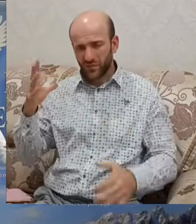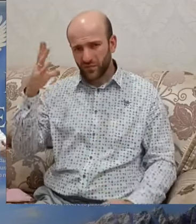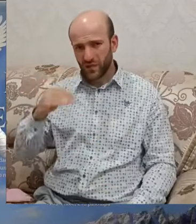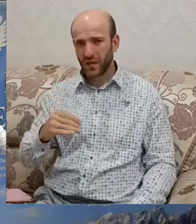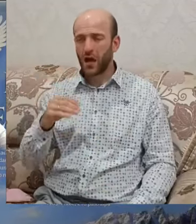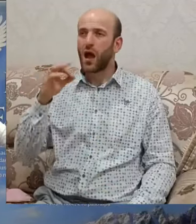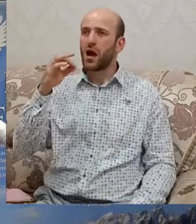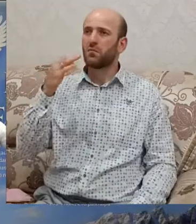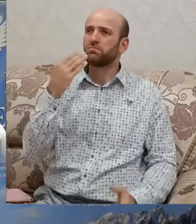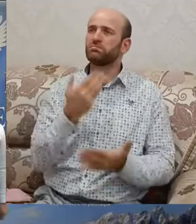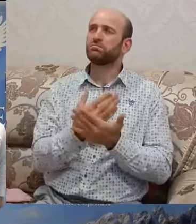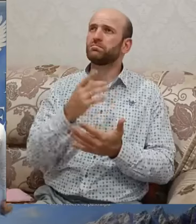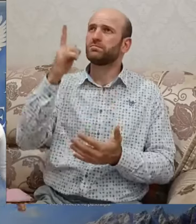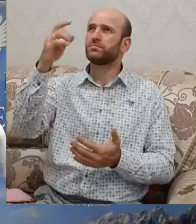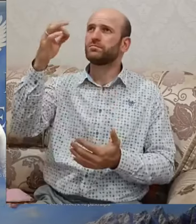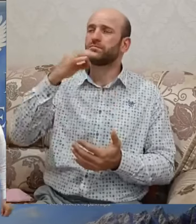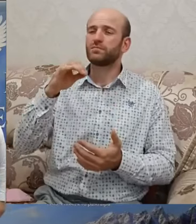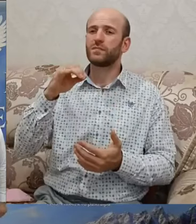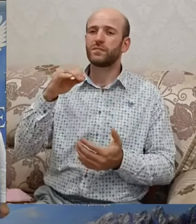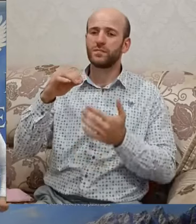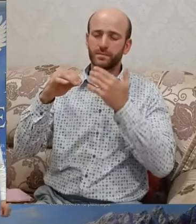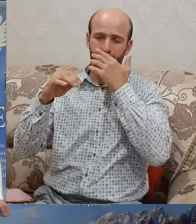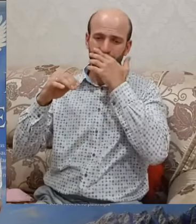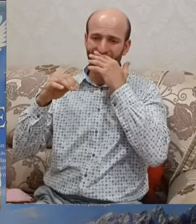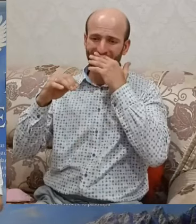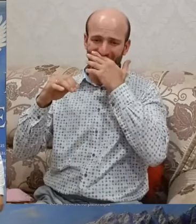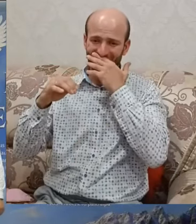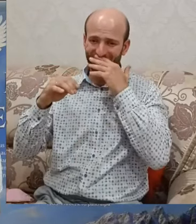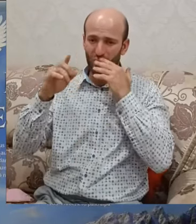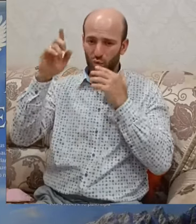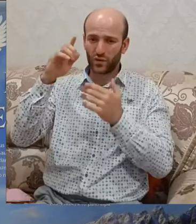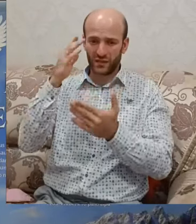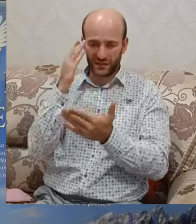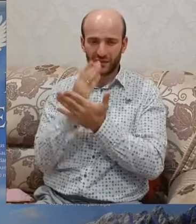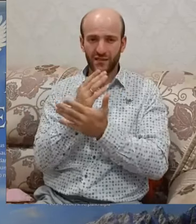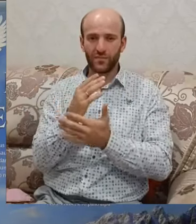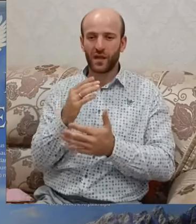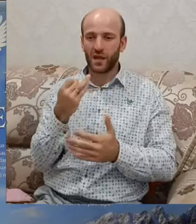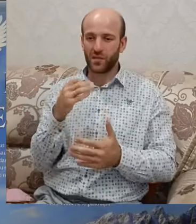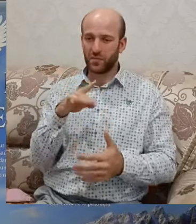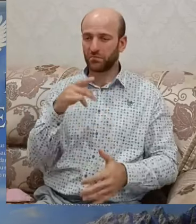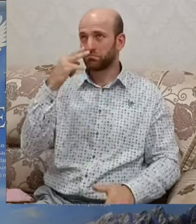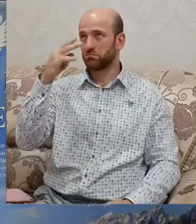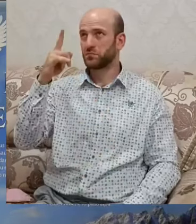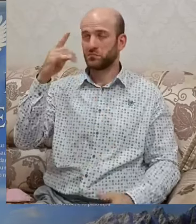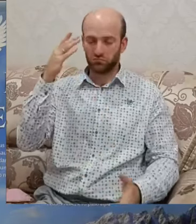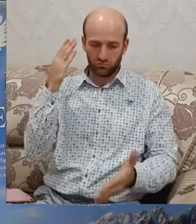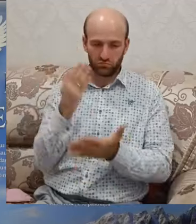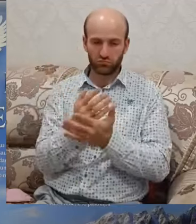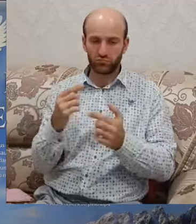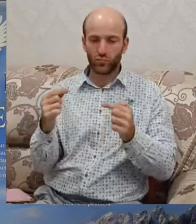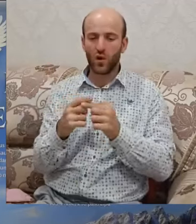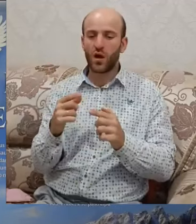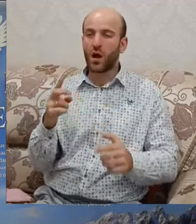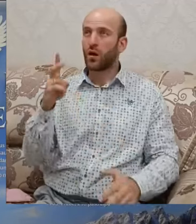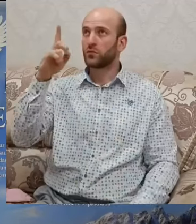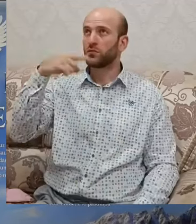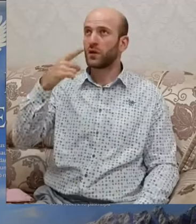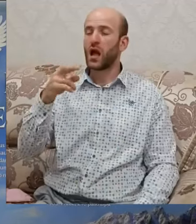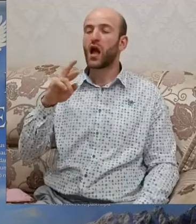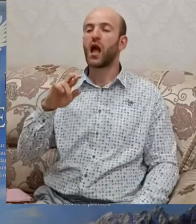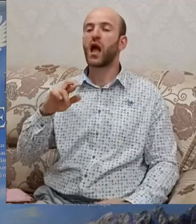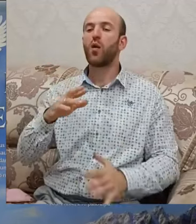jis yra didesnis už tą, kuris yra pasaulyje. Он больше того, который в мире. Ir nesvarbu, kokia būtų gili žaizda. И неважно, какая не была